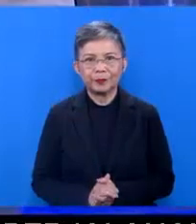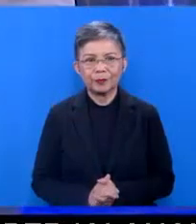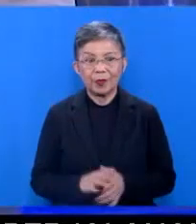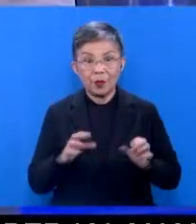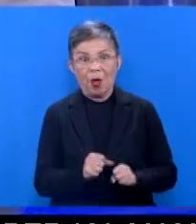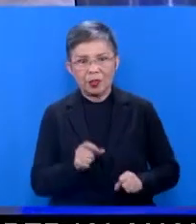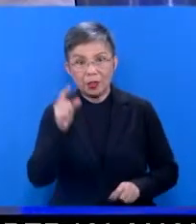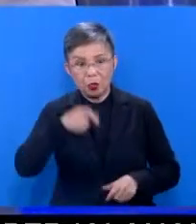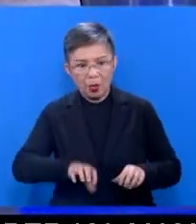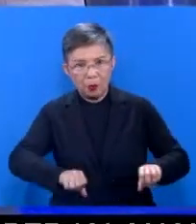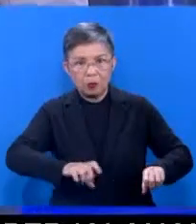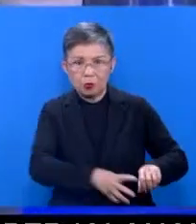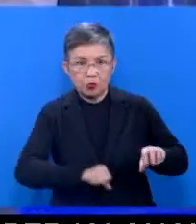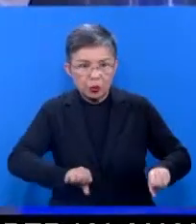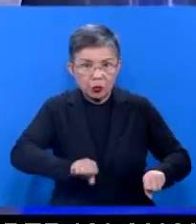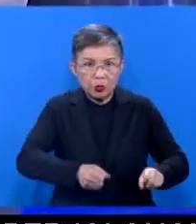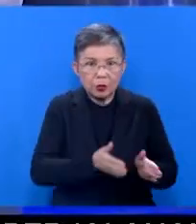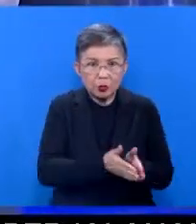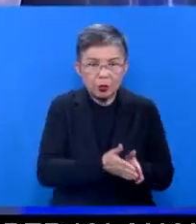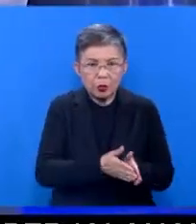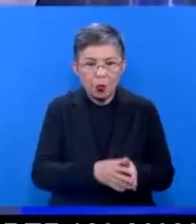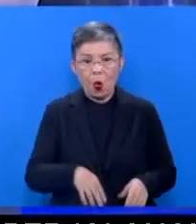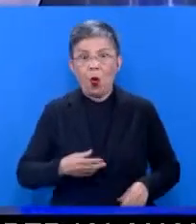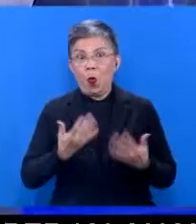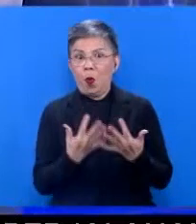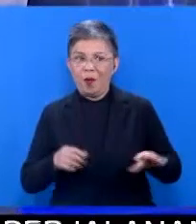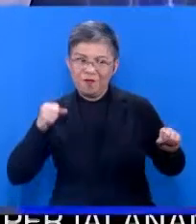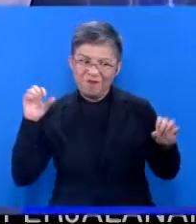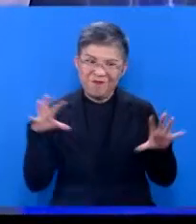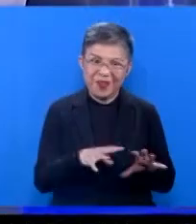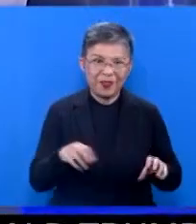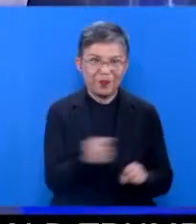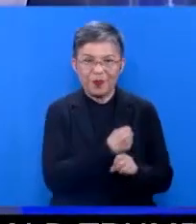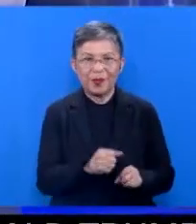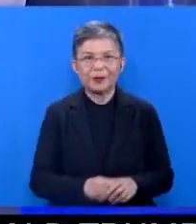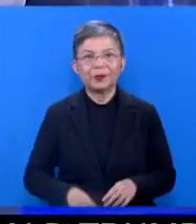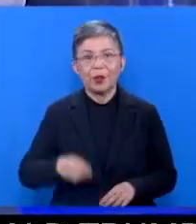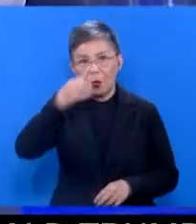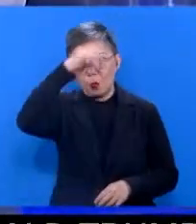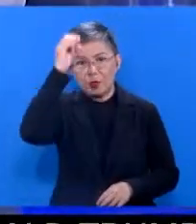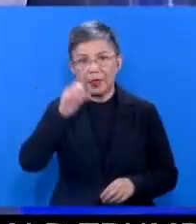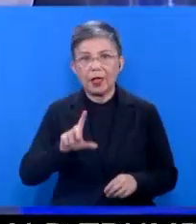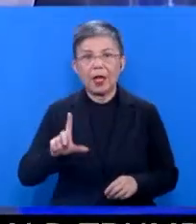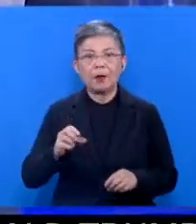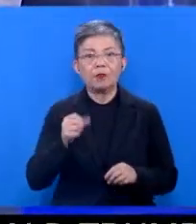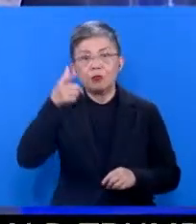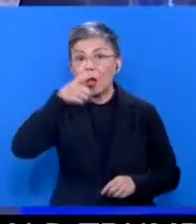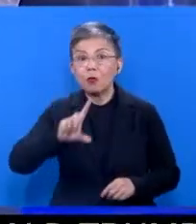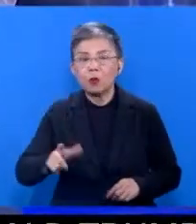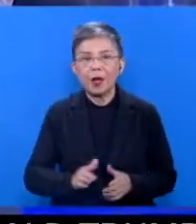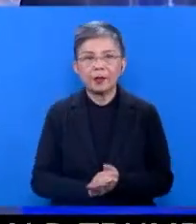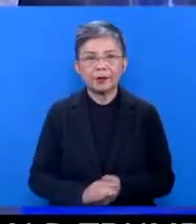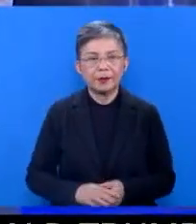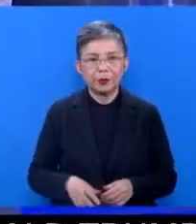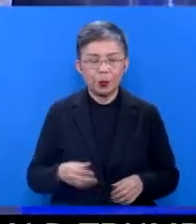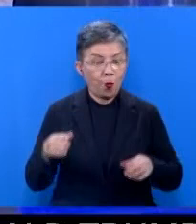Terpergok tengah mencuri motor yang tengah terparkir, seorang pencuri dikeroyok warga. Petugas Polsek Labuan bersama personil Babinsa Medan dibuat